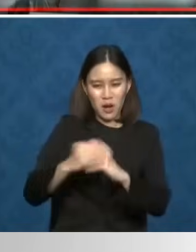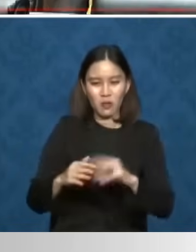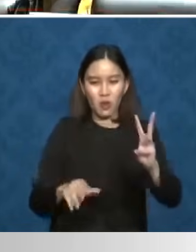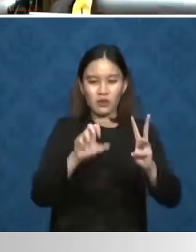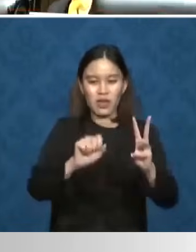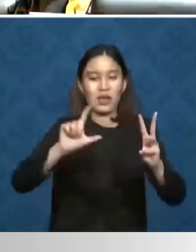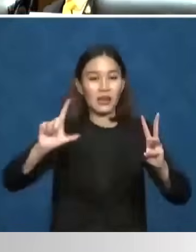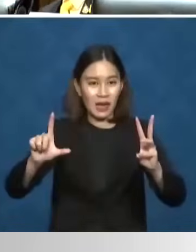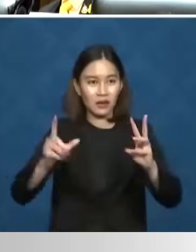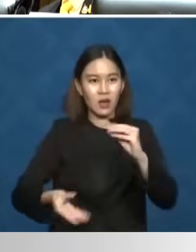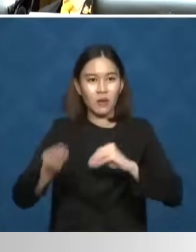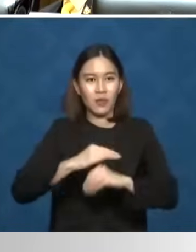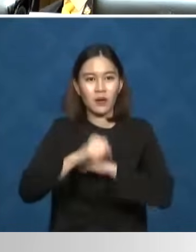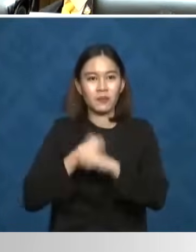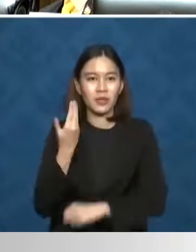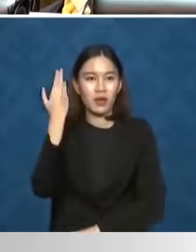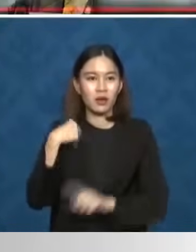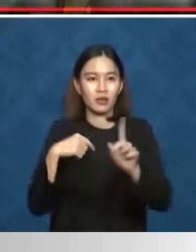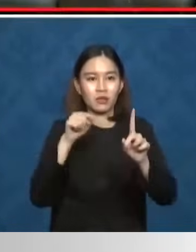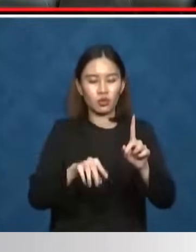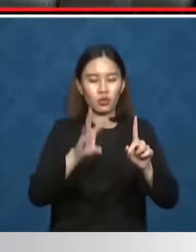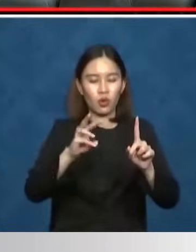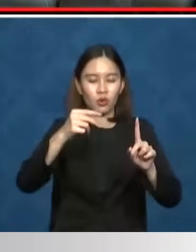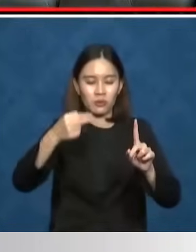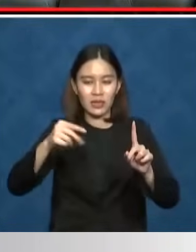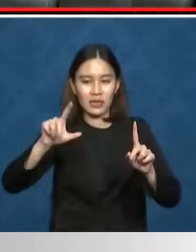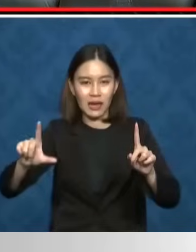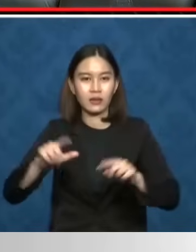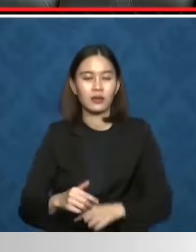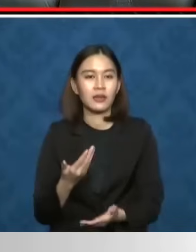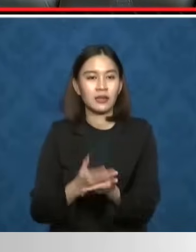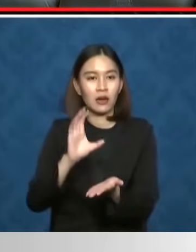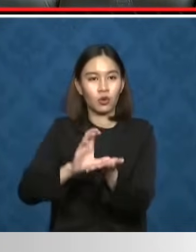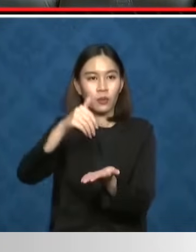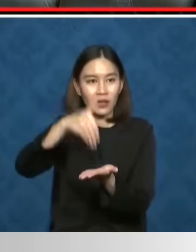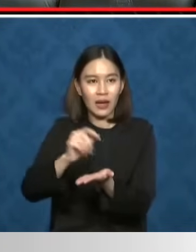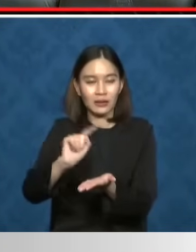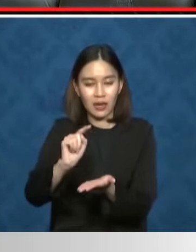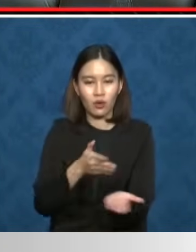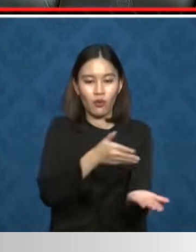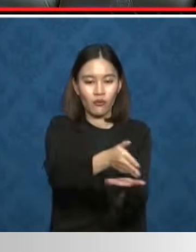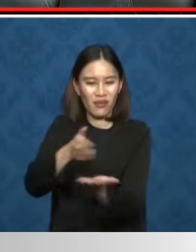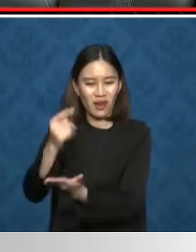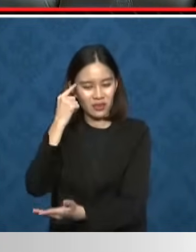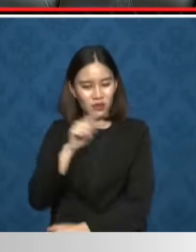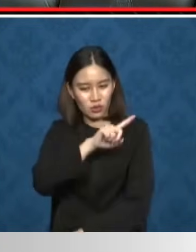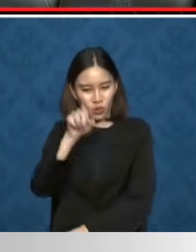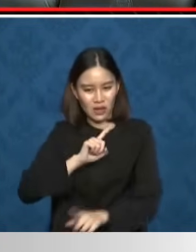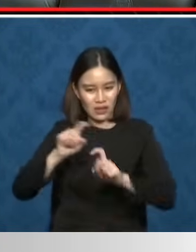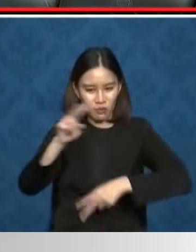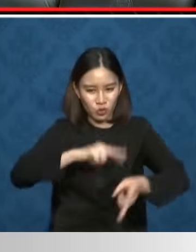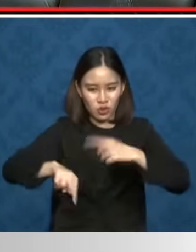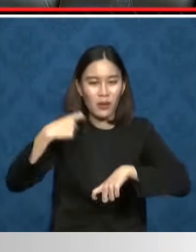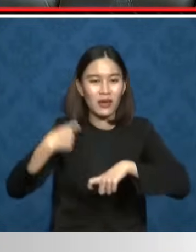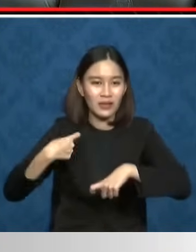ล้านบาทเพิ่มขึ้นจากปีที่แล้ว 1.6 หมื่นล้านบาทครับโดยงบกลางครับเป็นงบที่หลายส่วนตั้งคำถามว่าตรวจสอบได้ย